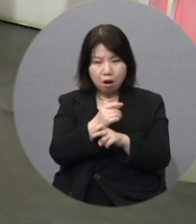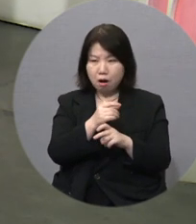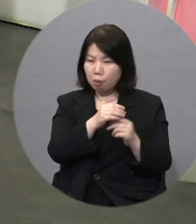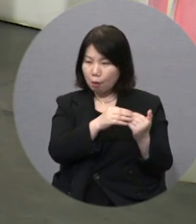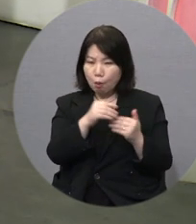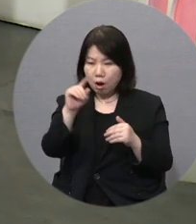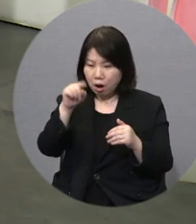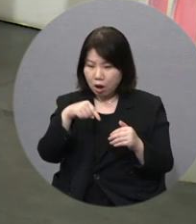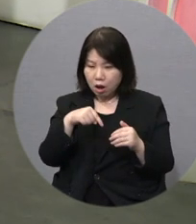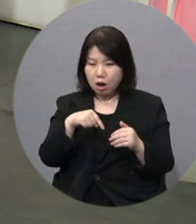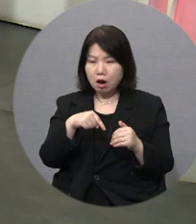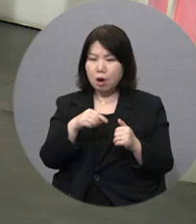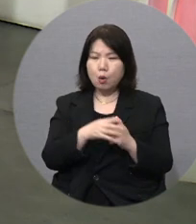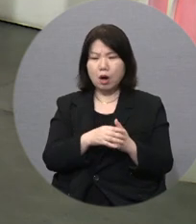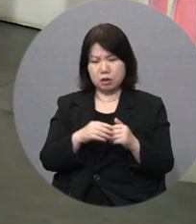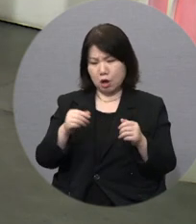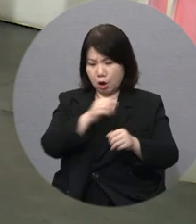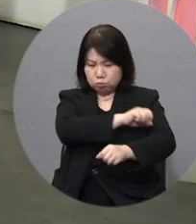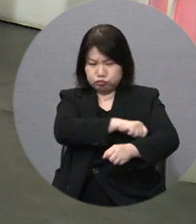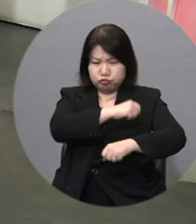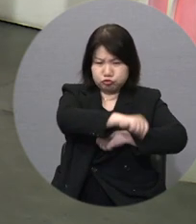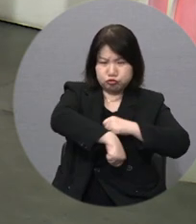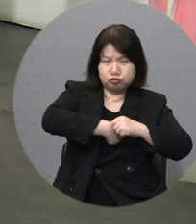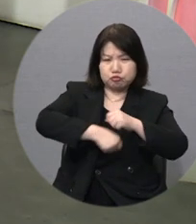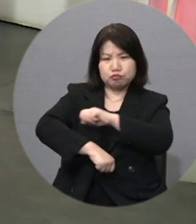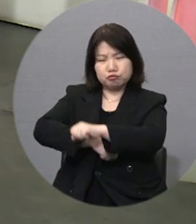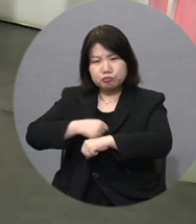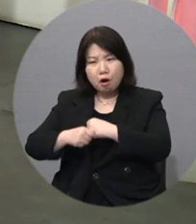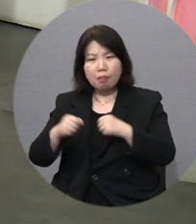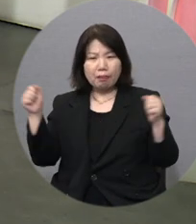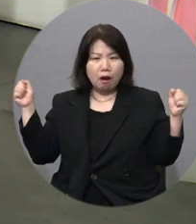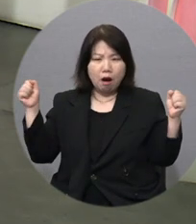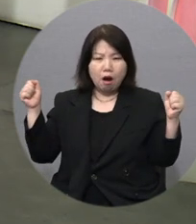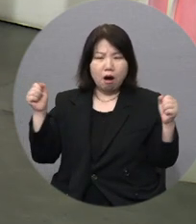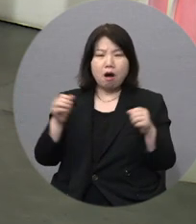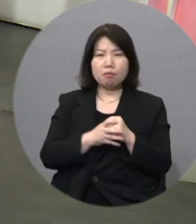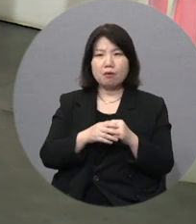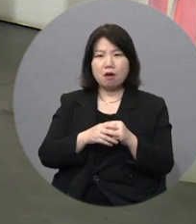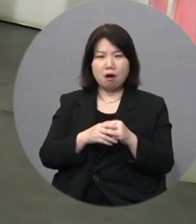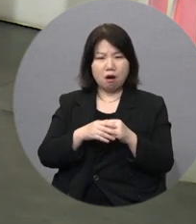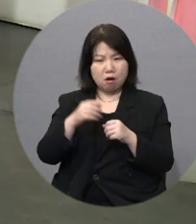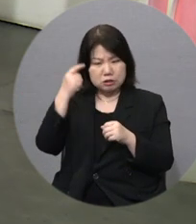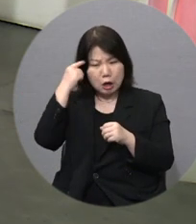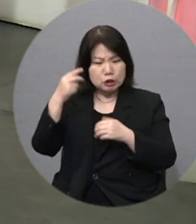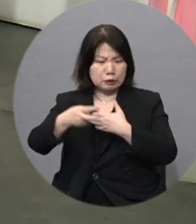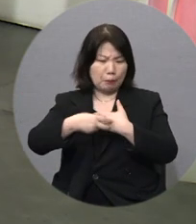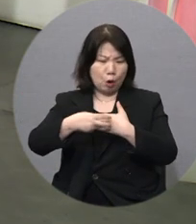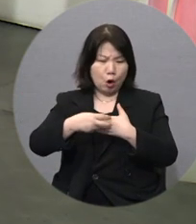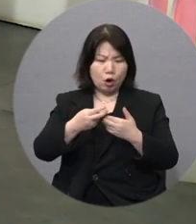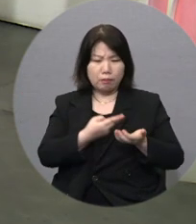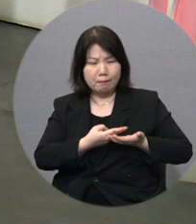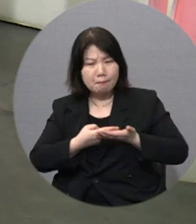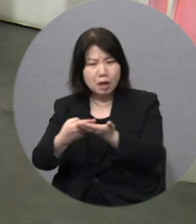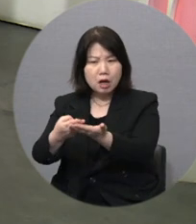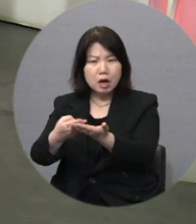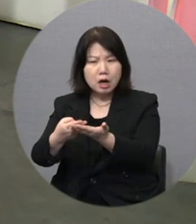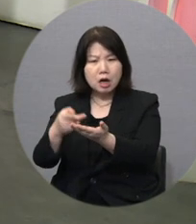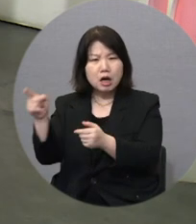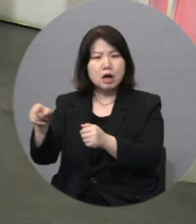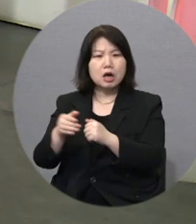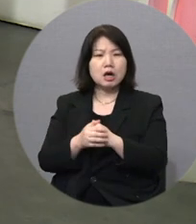환자를 줄로 묶어 갖고 어 사설 업대 실어 갖고 정신병원으로 보내면은 정신병원에서는